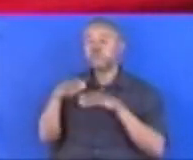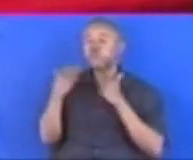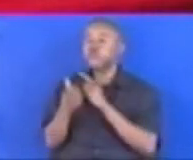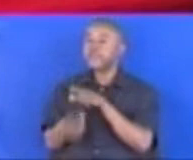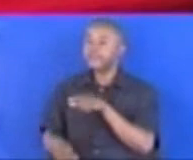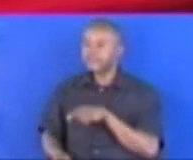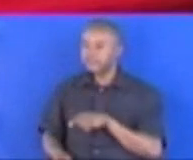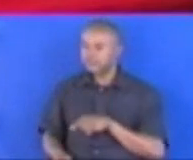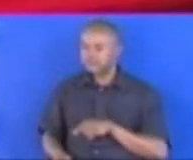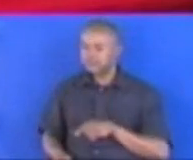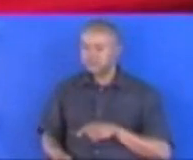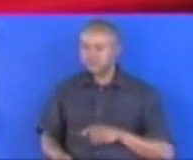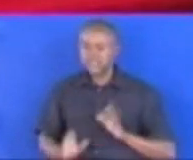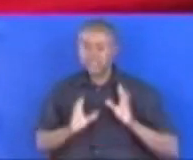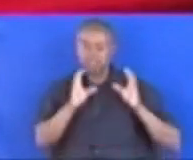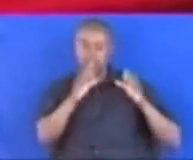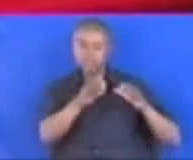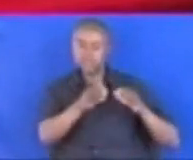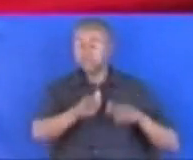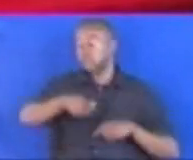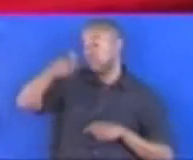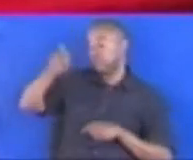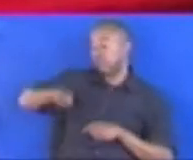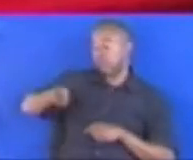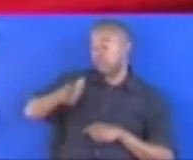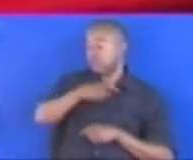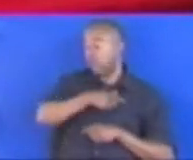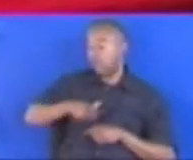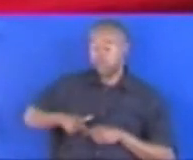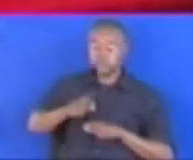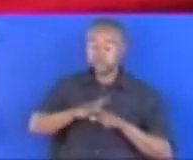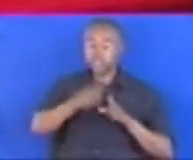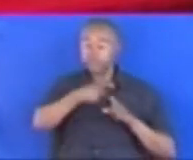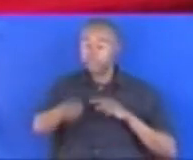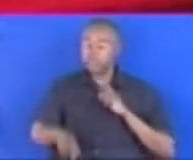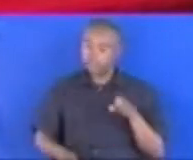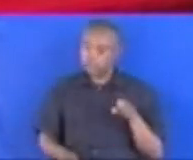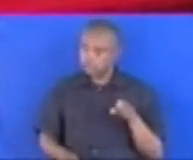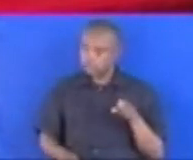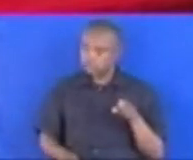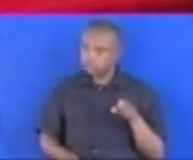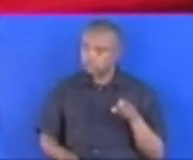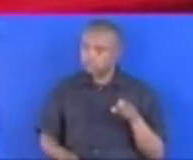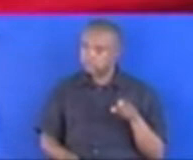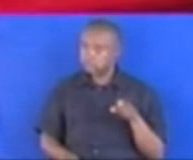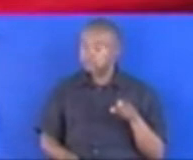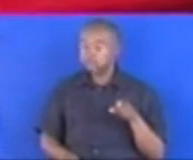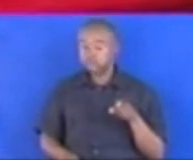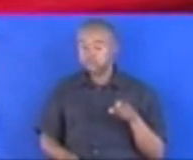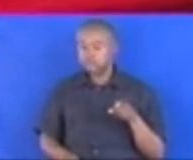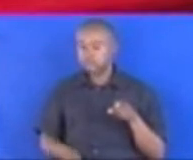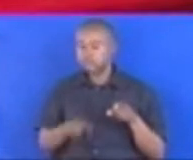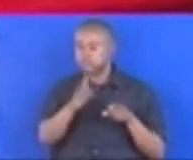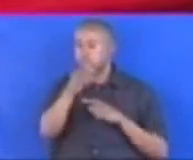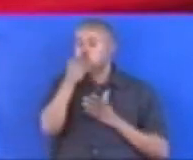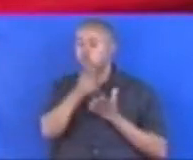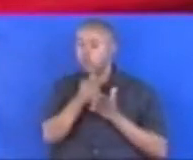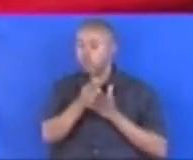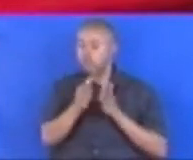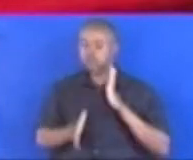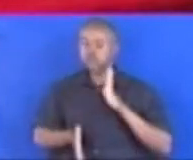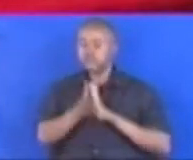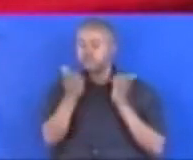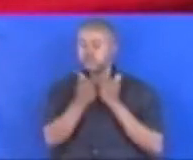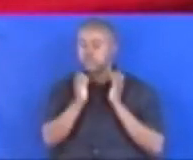Kamati inapongeza sana rais wetu Mama Samia Suluhu Hassan, Rais wa Jamhuri ya Muungano wa Tanzania, kwa kuamua kuunda kamati